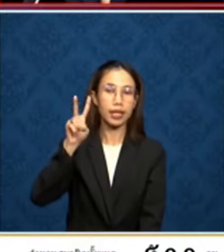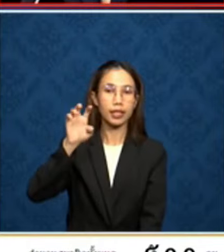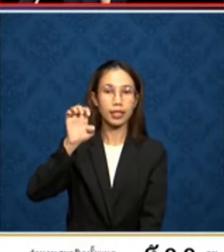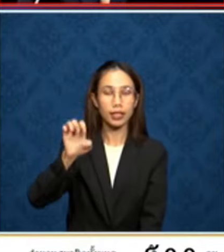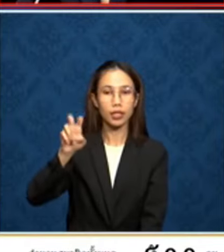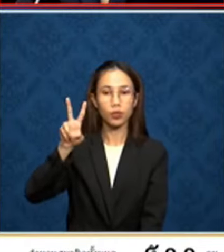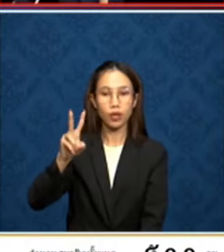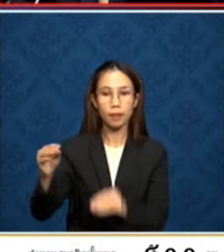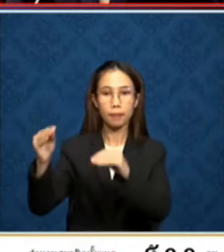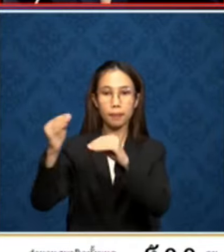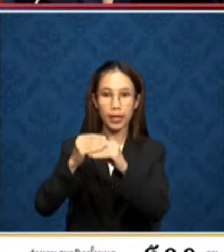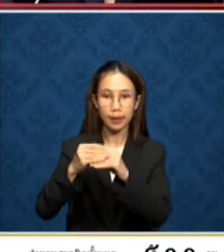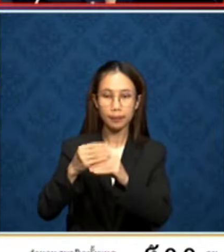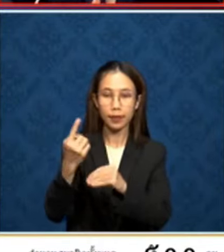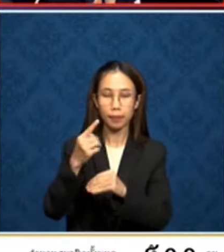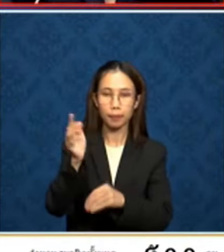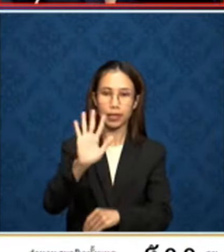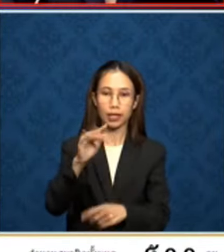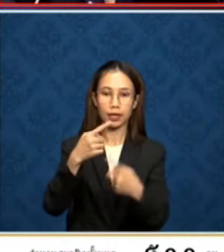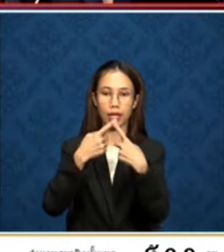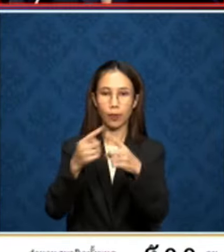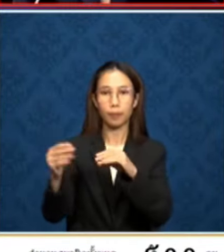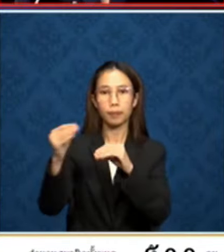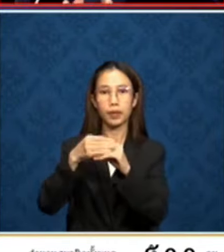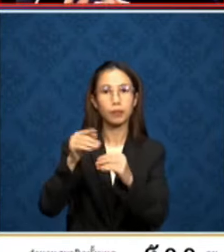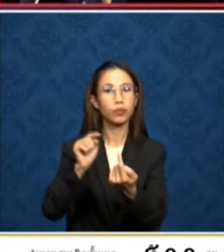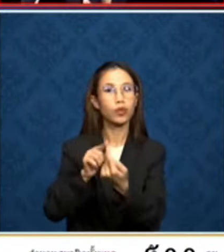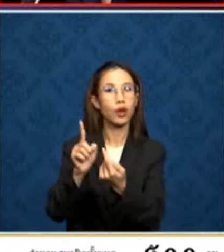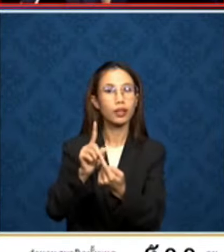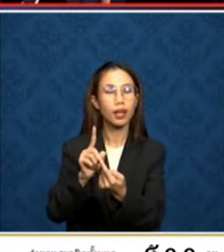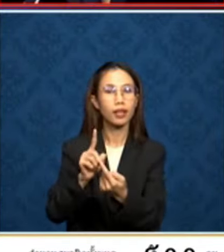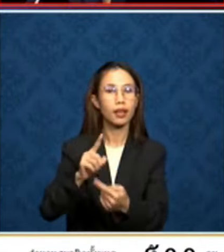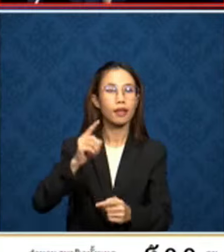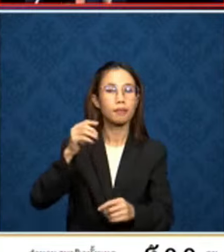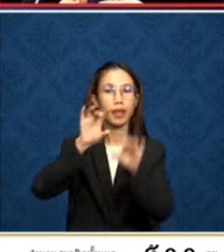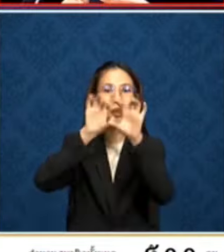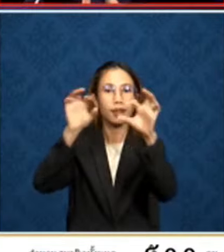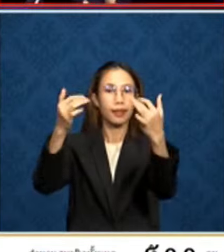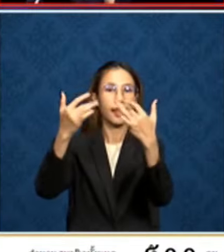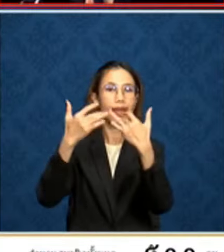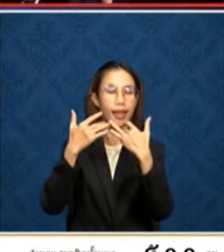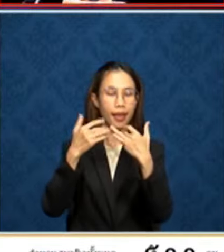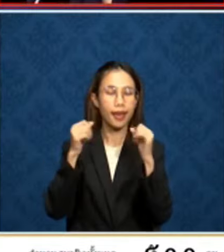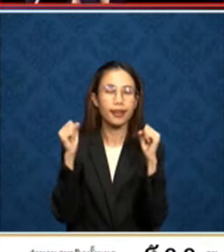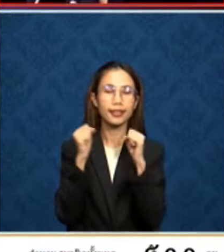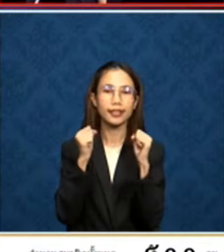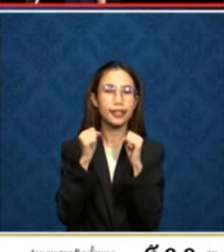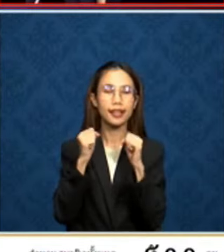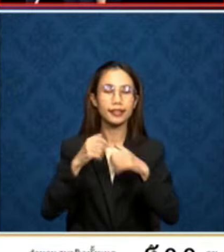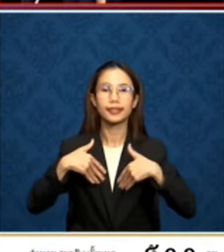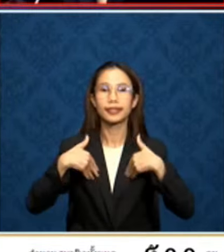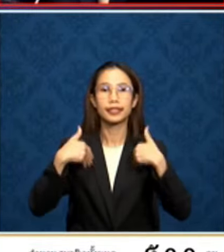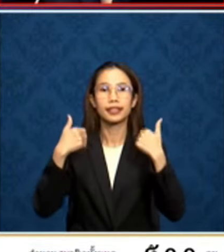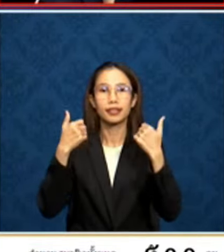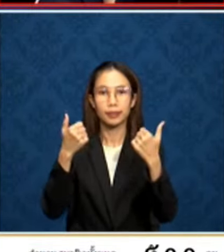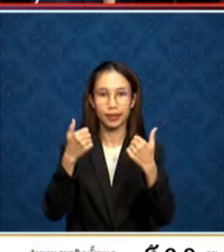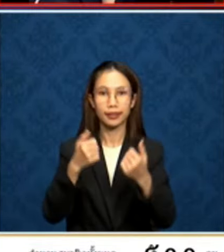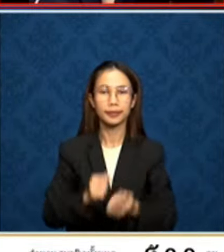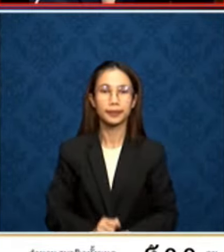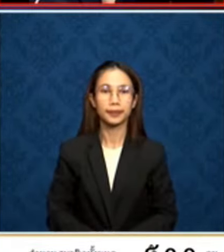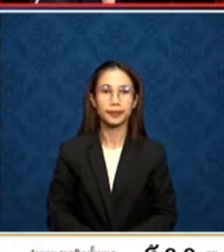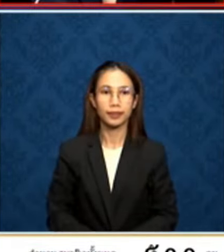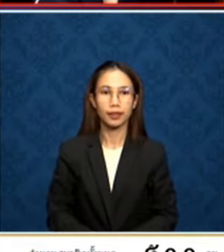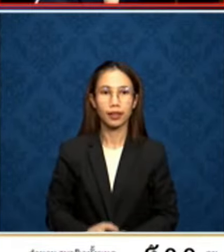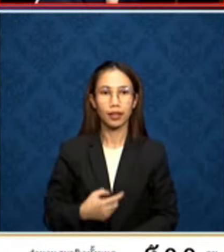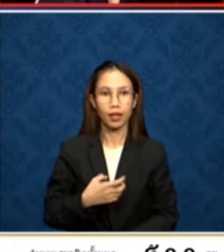ทางเท่านั้นค่ะแต่ยังเป็นรถโดยสารแบบปรับอากาศแบบแอร์เย็นๆฉ่ำๆค่ะท่านประธานดิฉัน